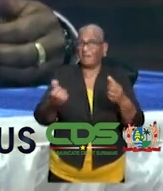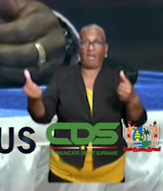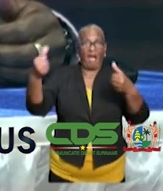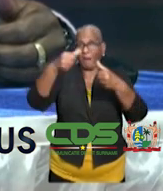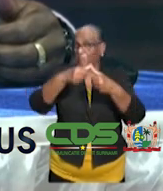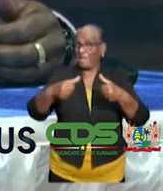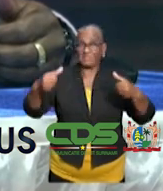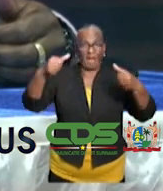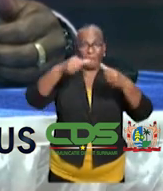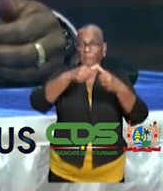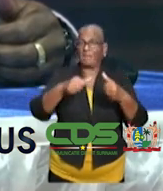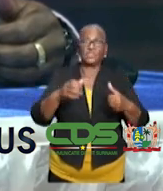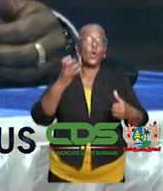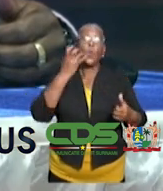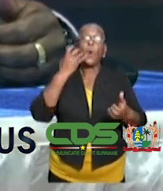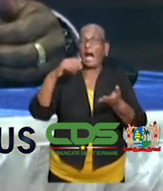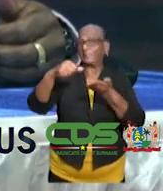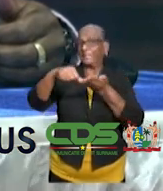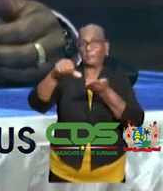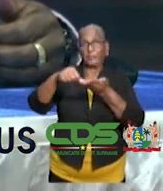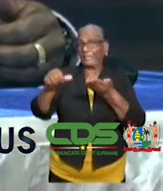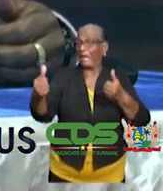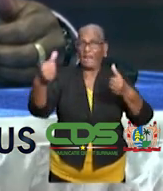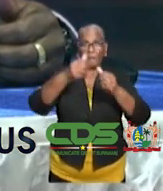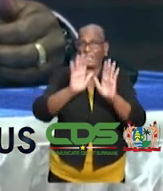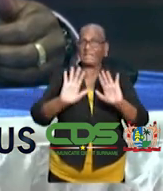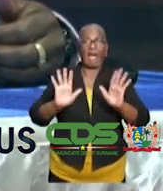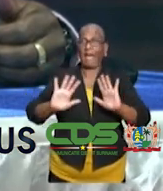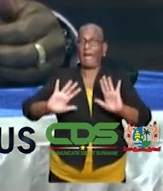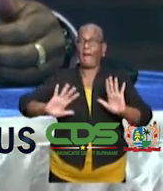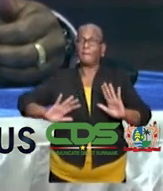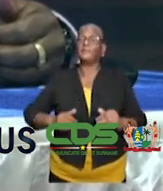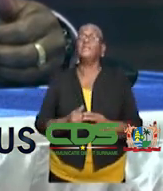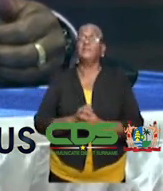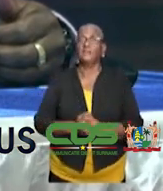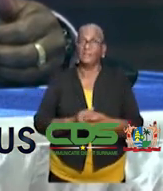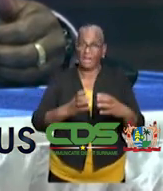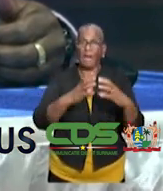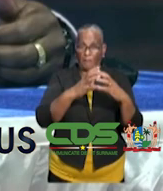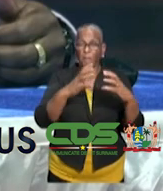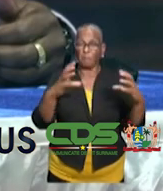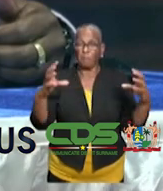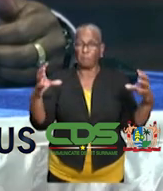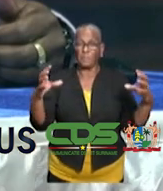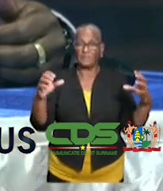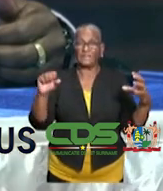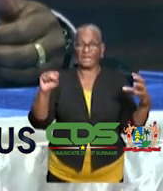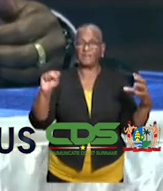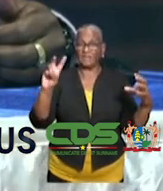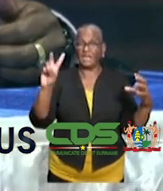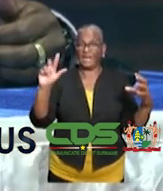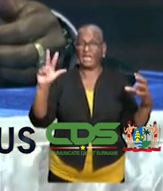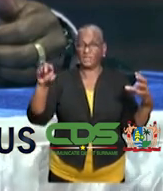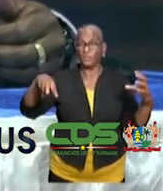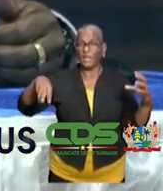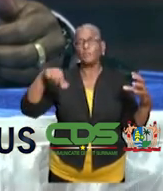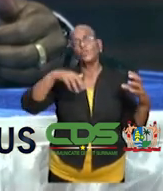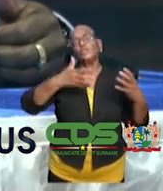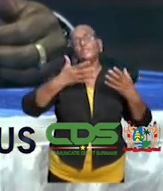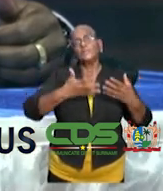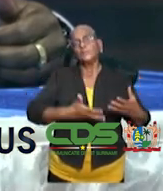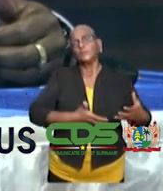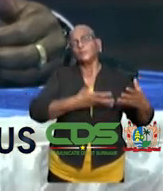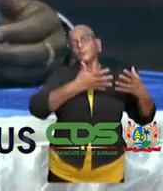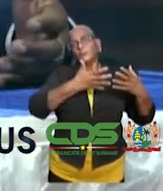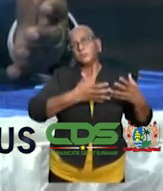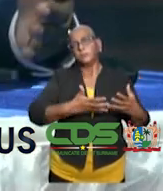aangepast, met als gevolg dat de bedrijfsvoering behoorlijk onder druk is komen te staan.